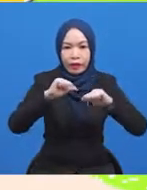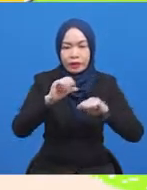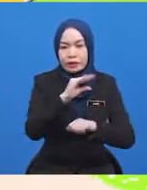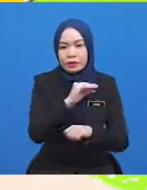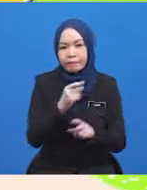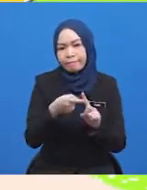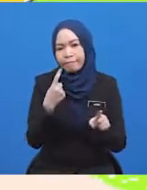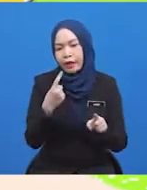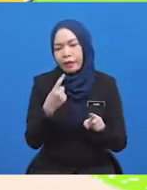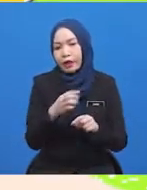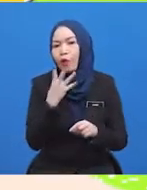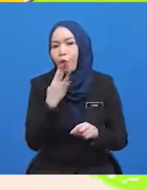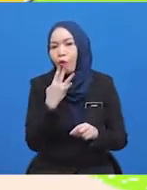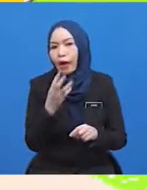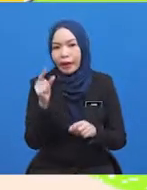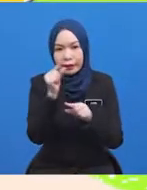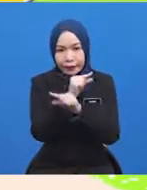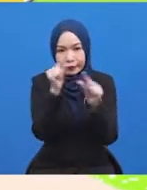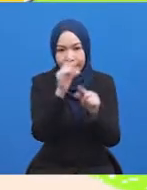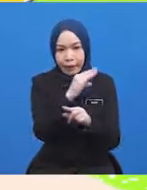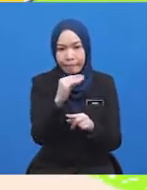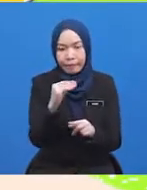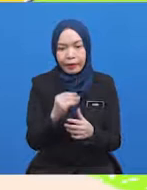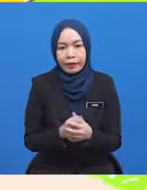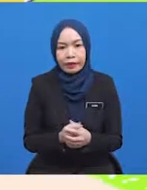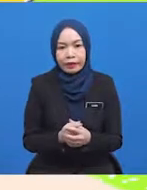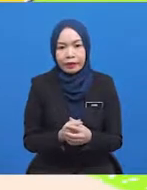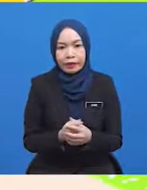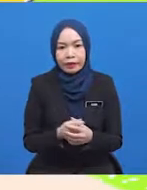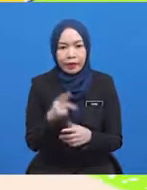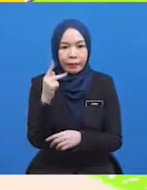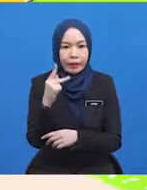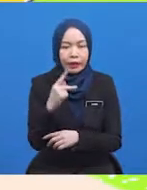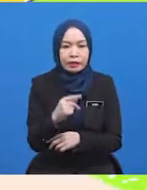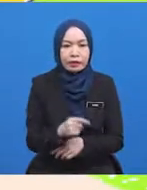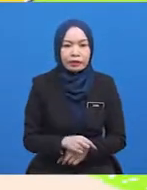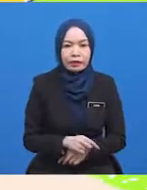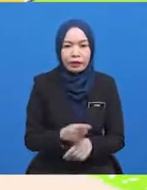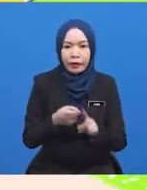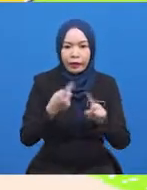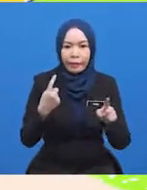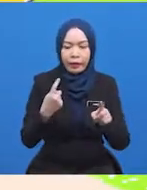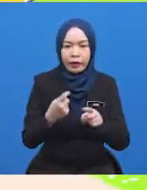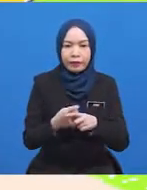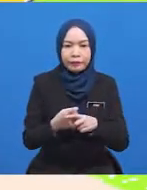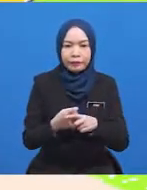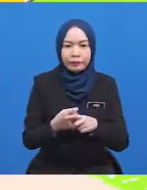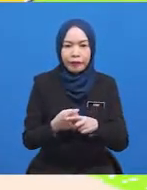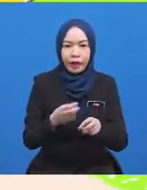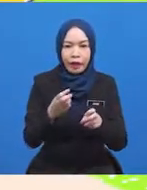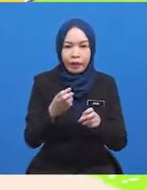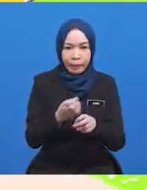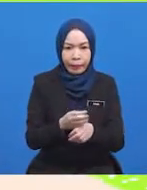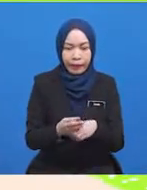Ia mempunyai mineral ferrum dan magnesium. Batuan obsidian akan menghasilkan bentuk